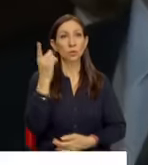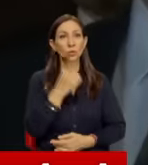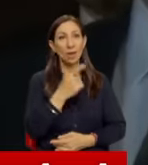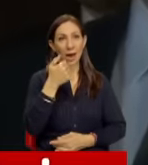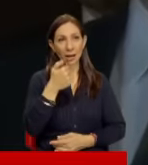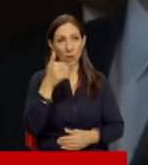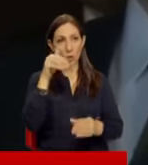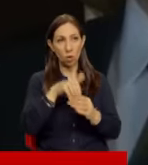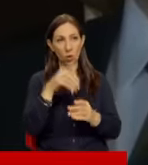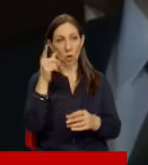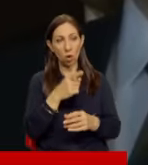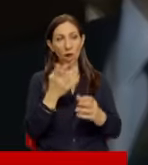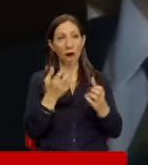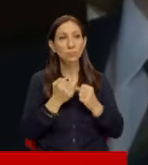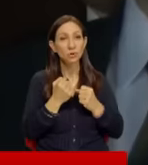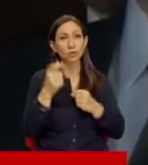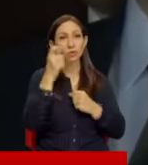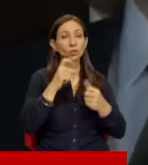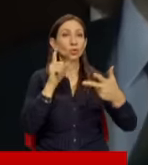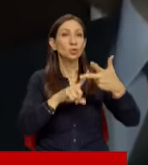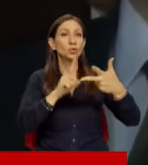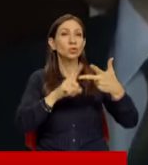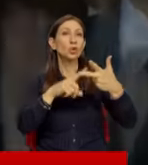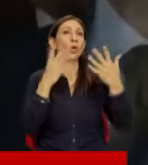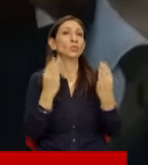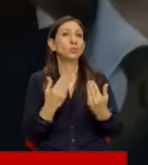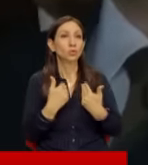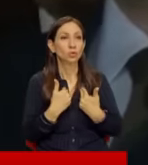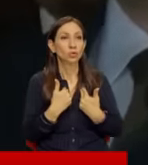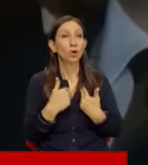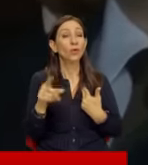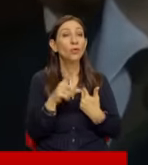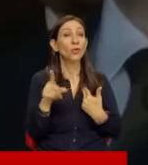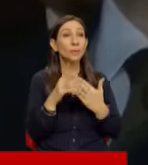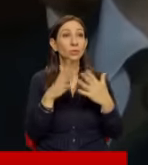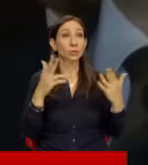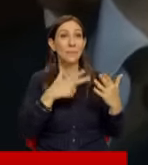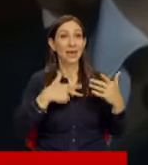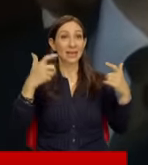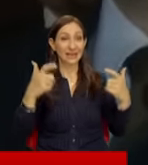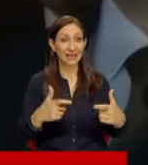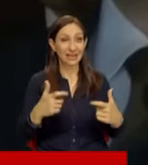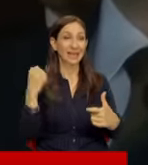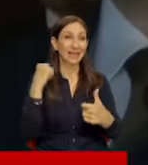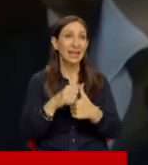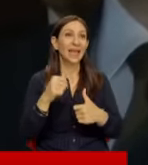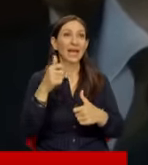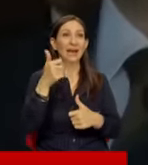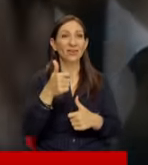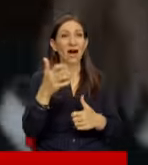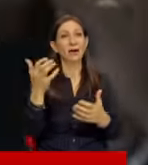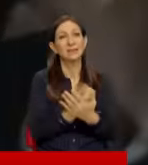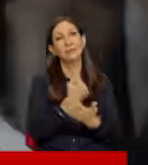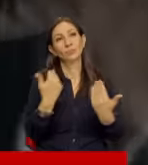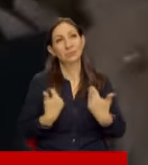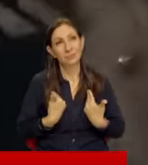%6 oy oranına ulaşmış ve Türkiye'nin 3. partisi olmuş. Şanlıurfa Büyükşehir Belediyesi'ni yeniden Refah Partimiz